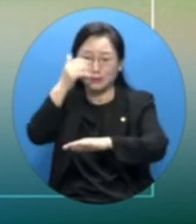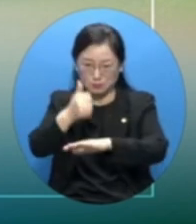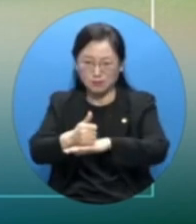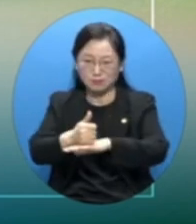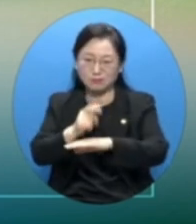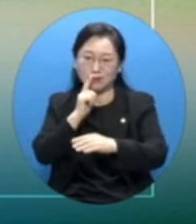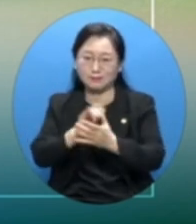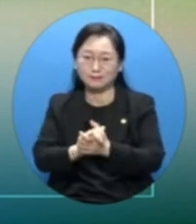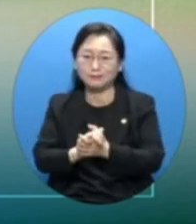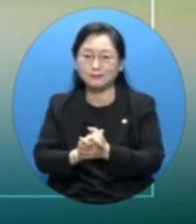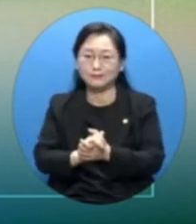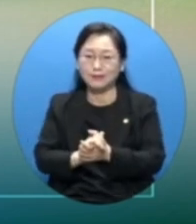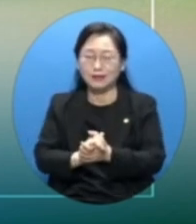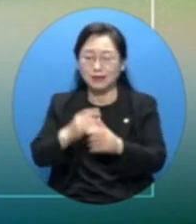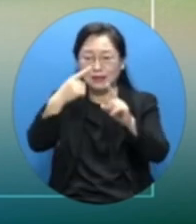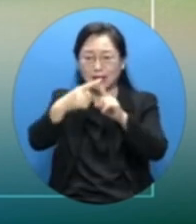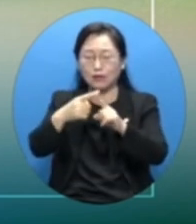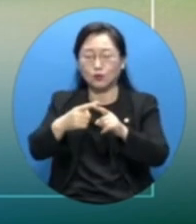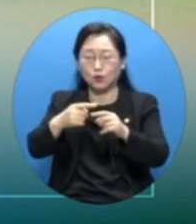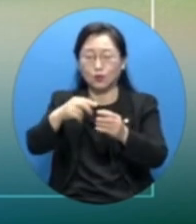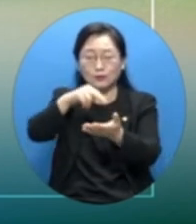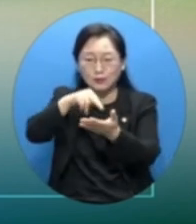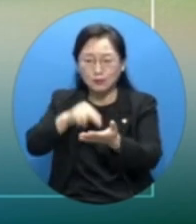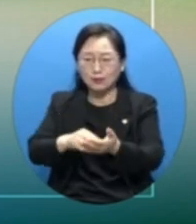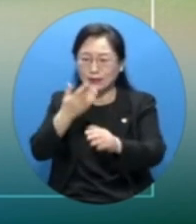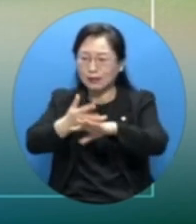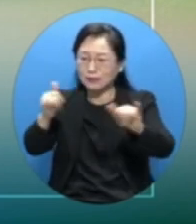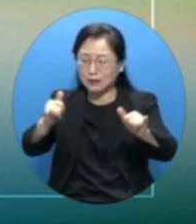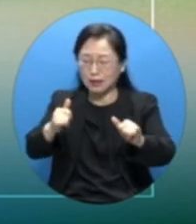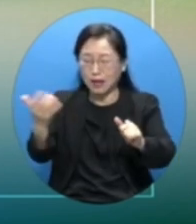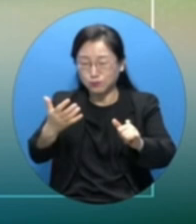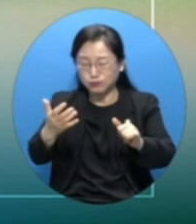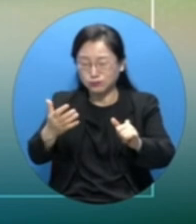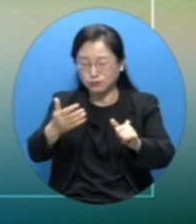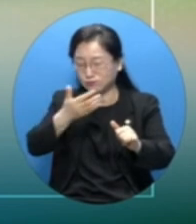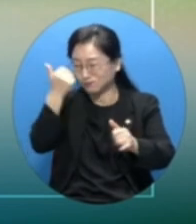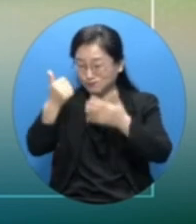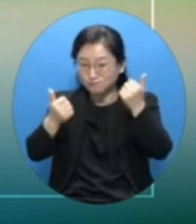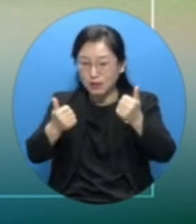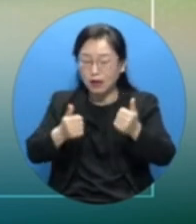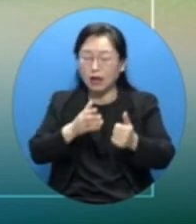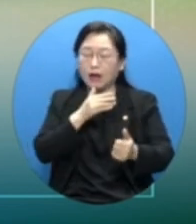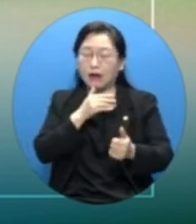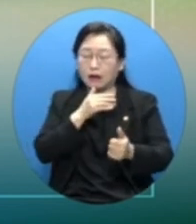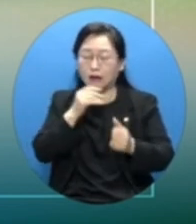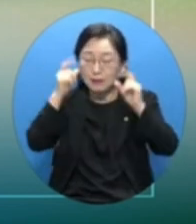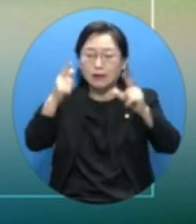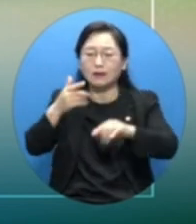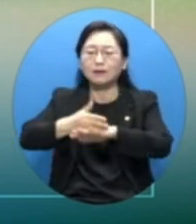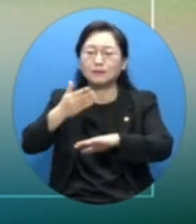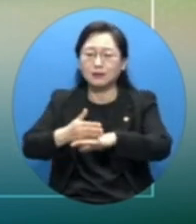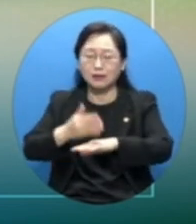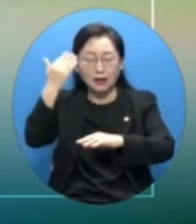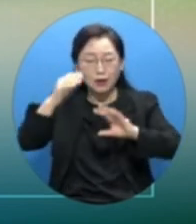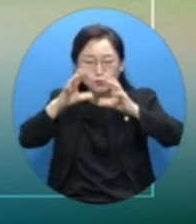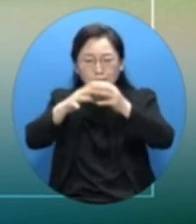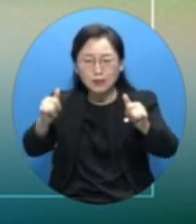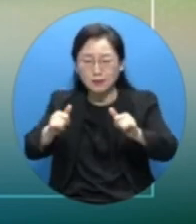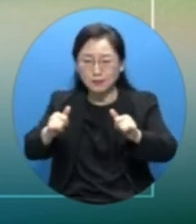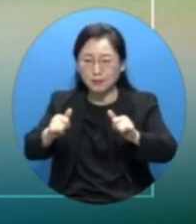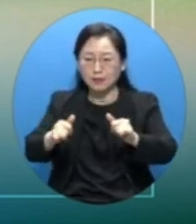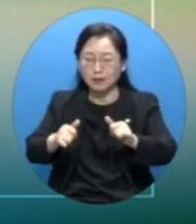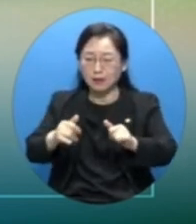말씀을 남겼습니다. 간호사로서 남의 아픔에 무감각했던 잘못을 깨닫게 해주신 것에 감사합니다. 또 조선 백성이 이방인인